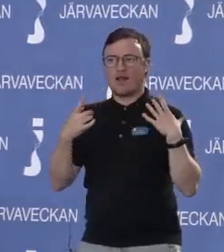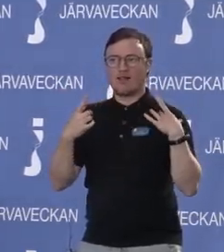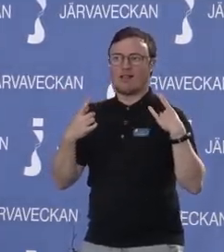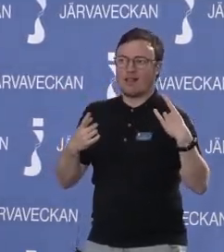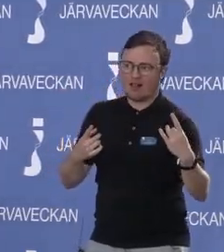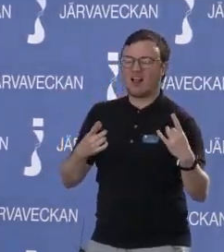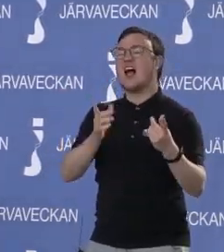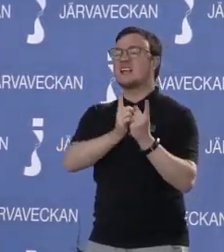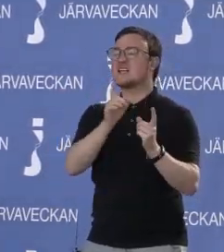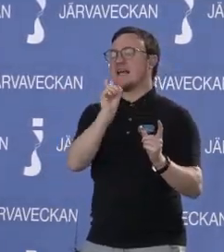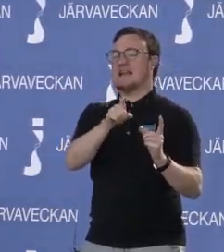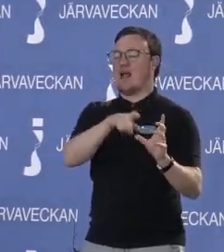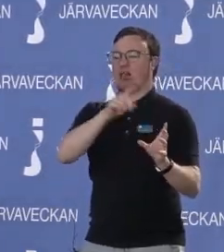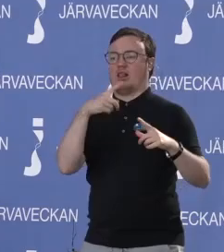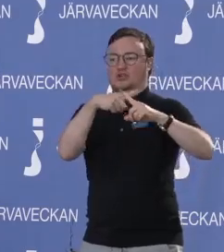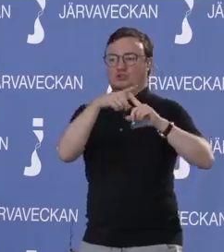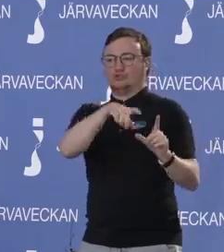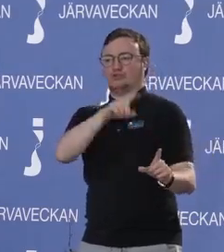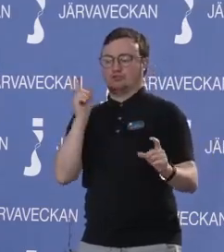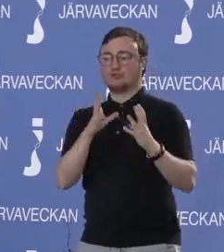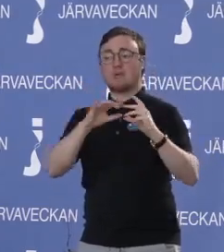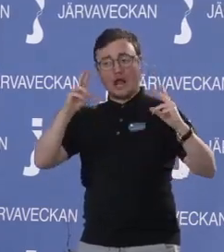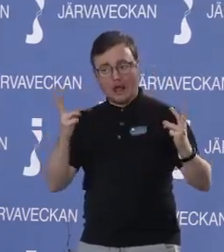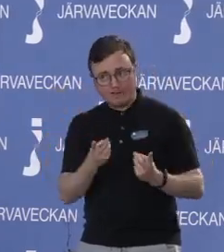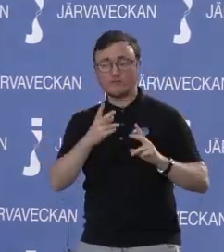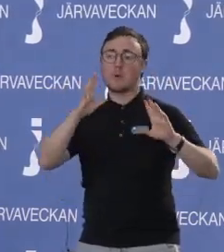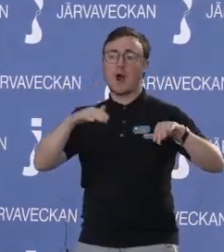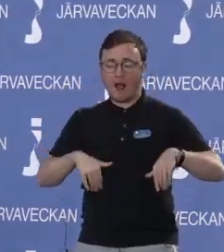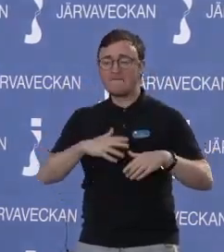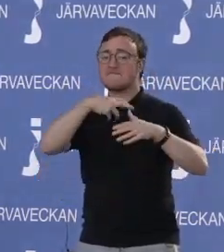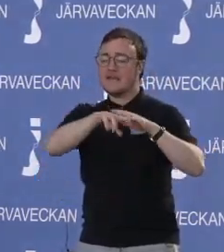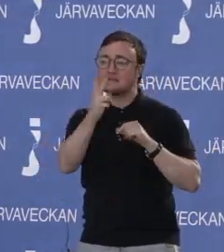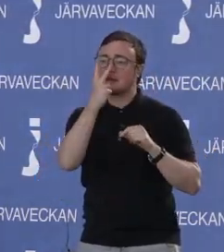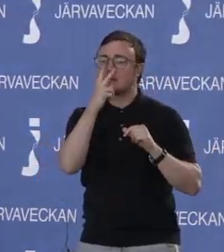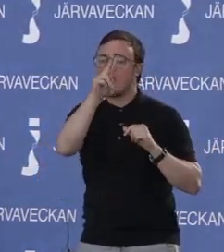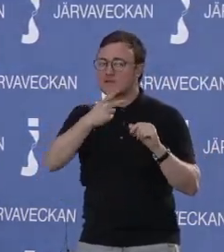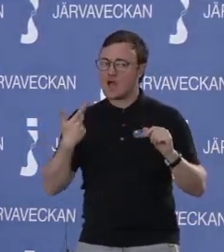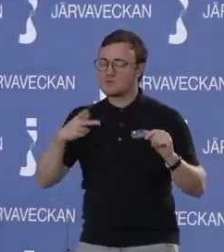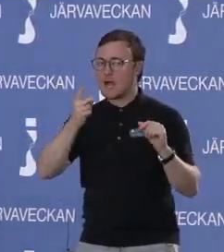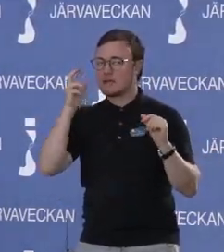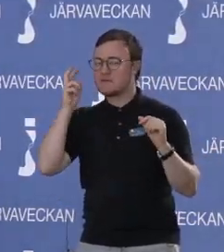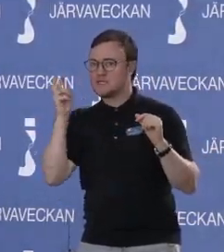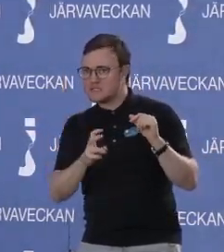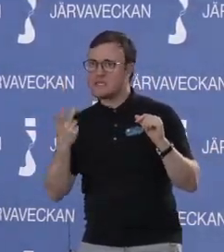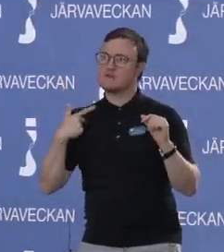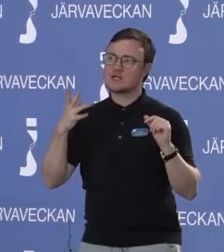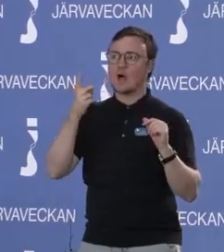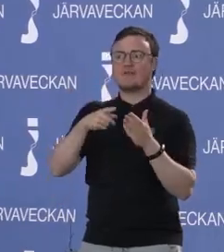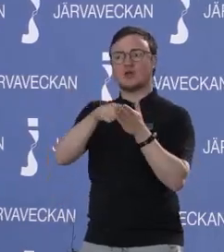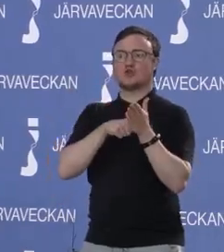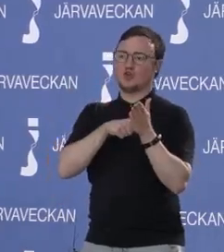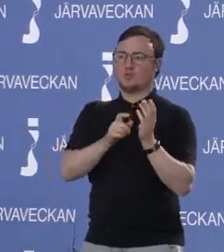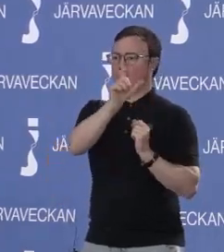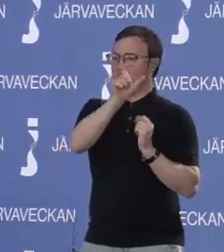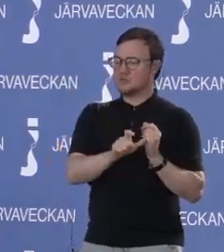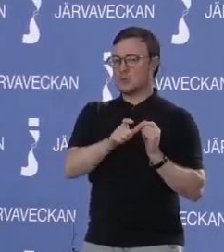men oavsett har de fått det till sig och väljer att se vad är det här för perspektiv eller vad är det här för annan typ av kreatör som pratar om den